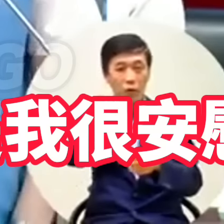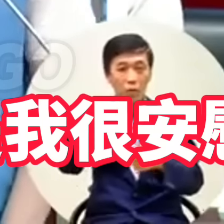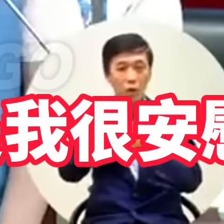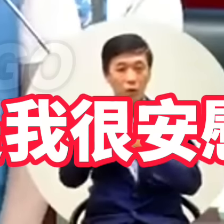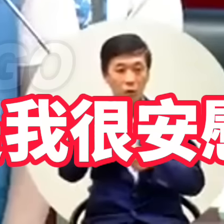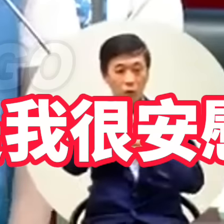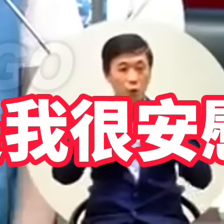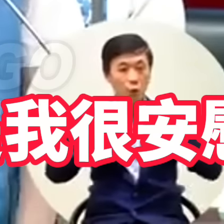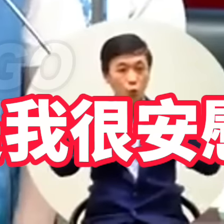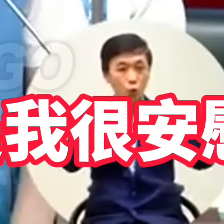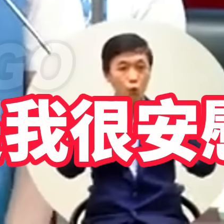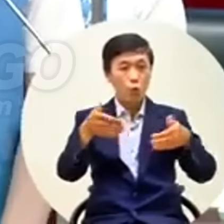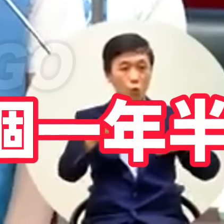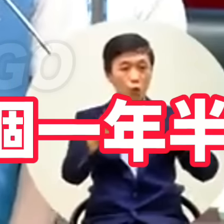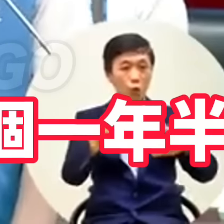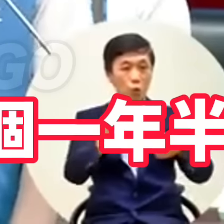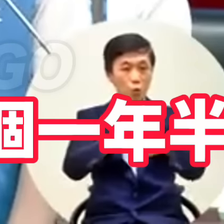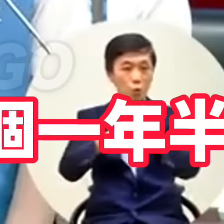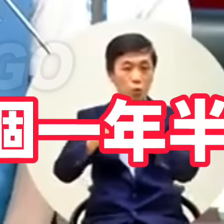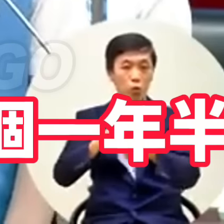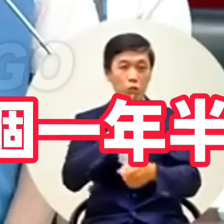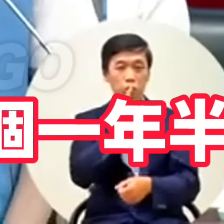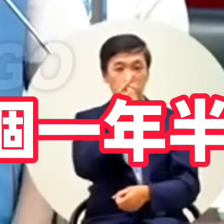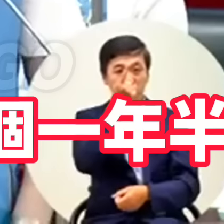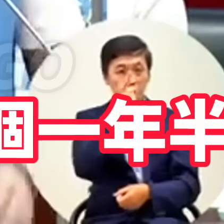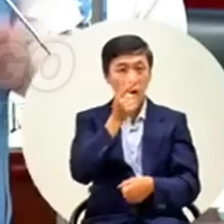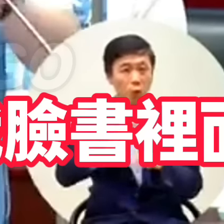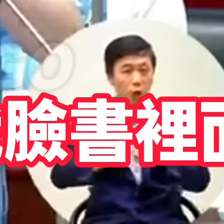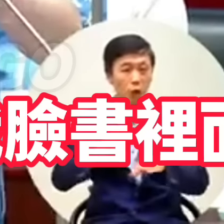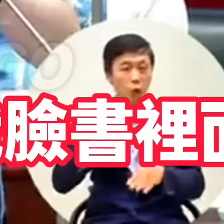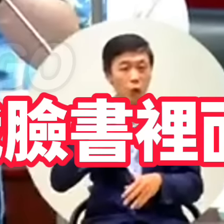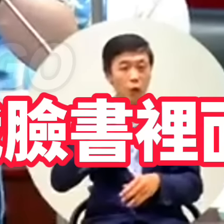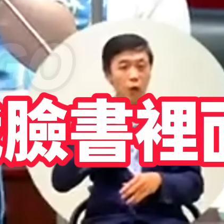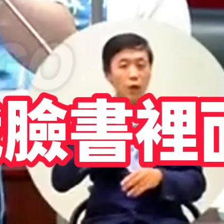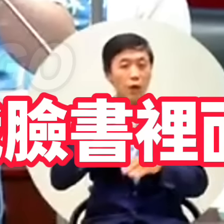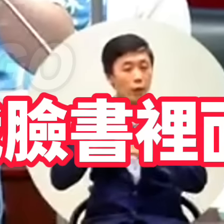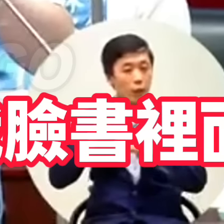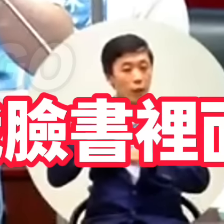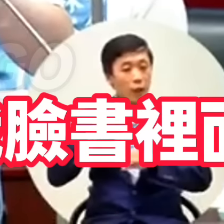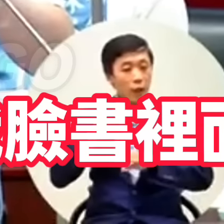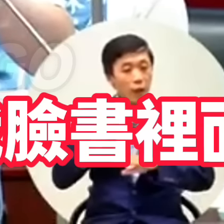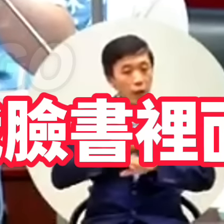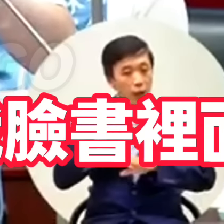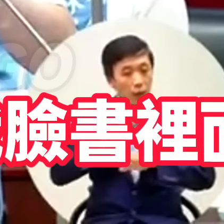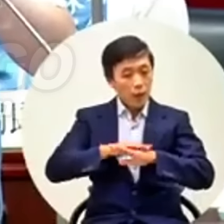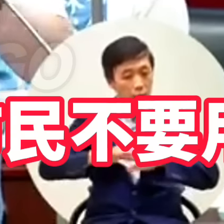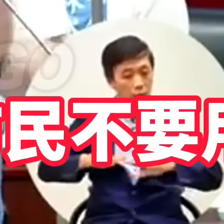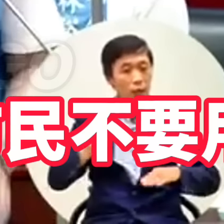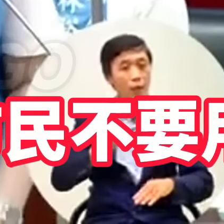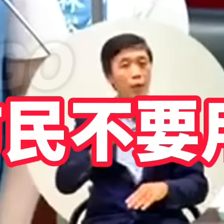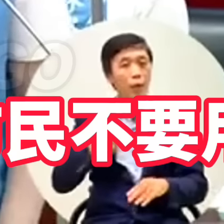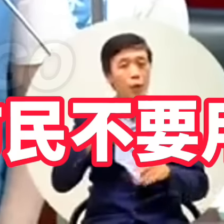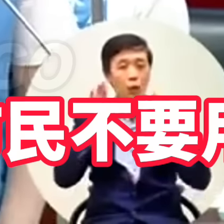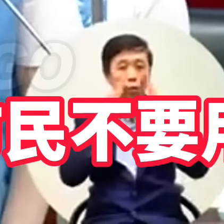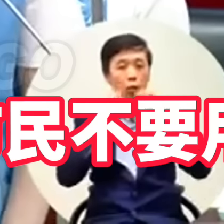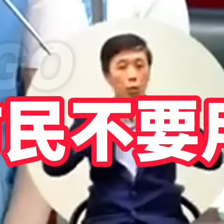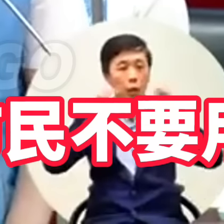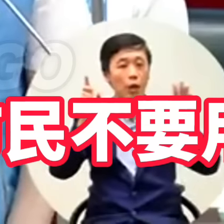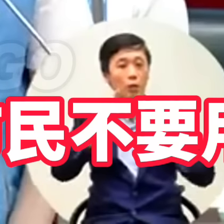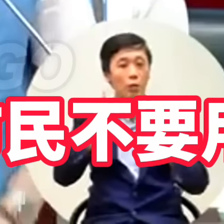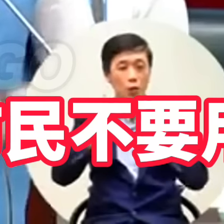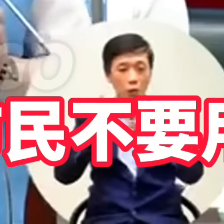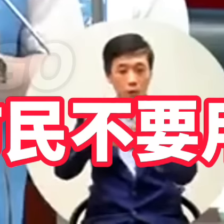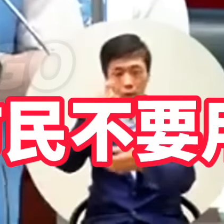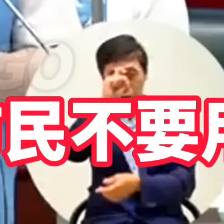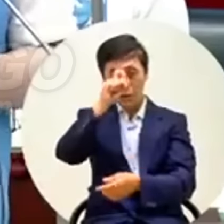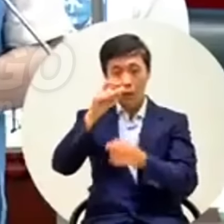是我很安慰了。这个一年半来，我在我脸书里面呢讲说，请高雄市民不要